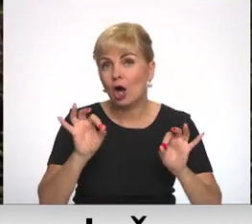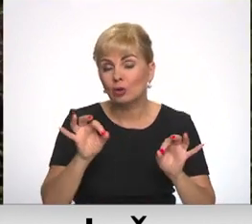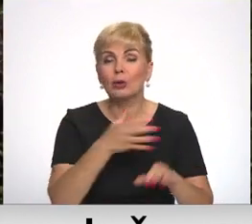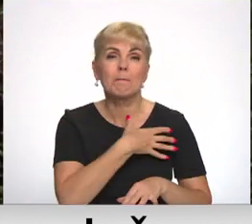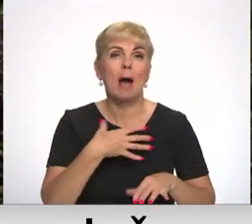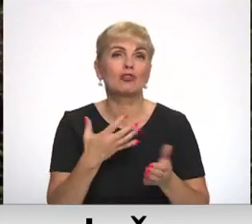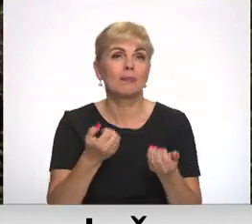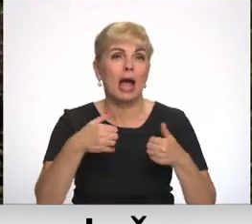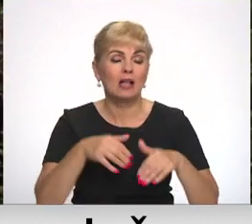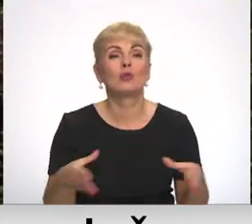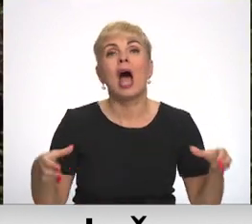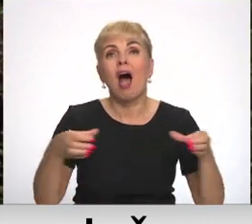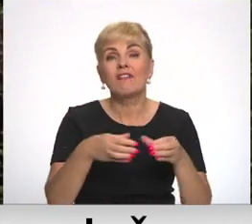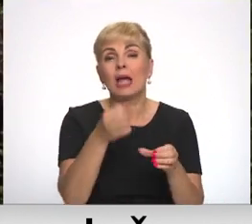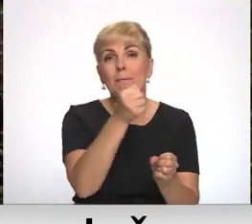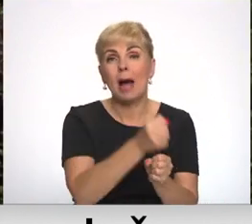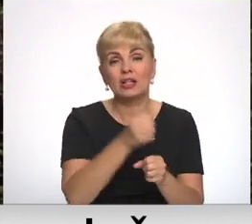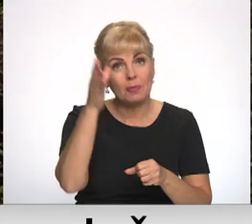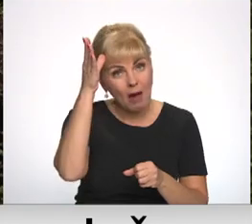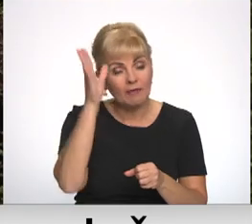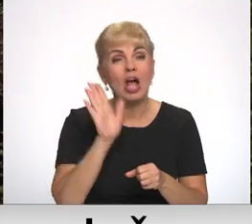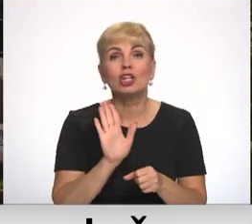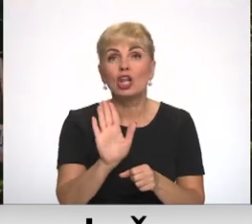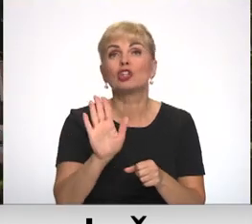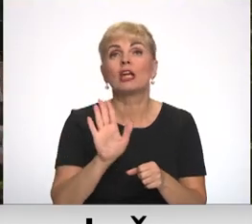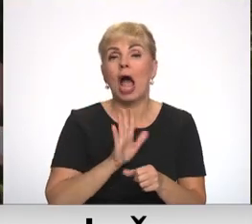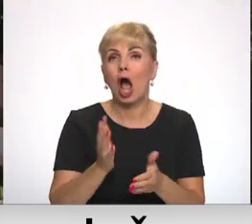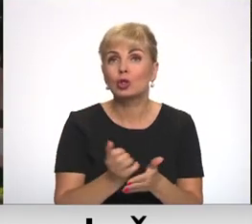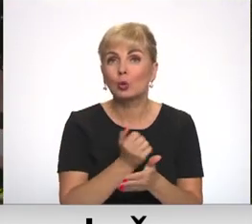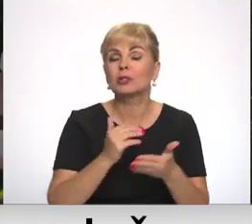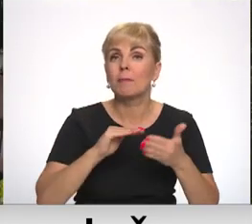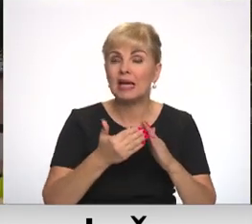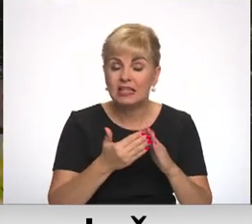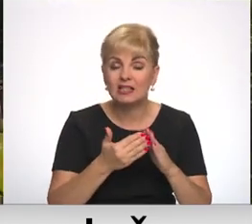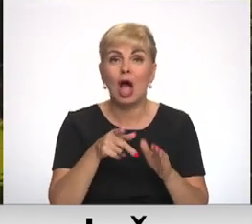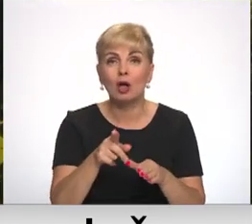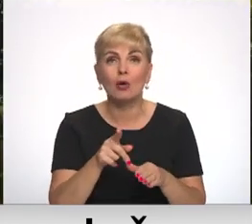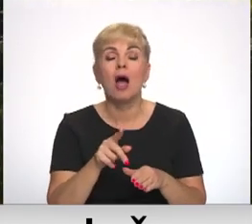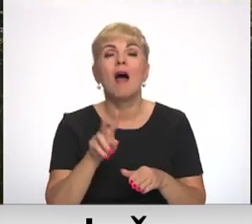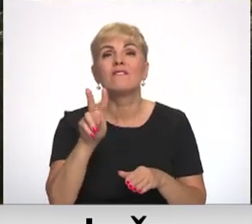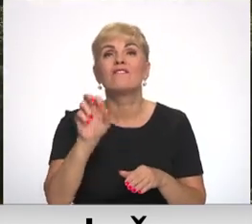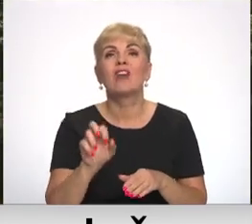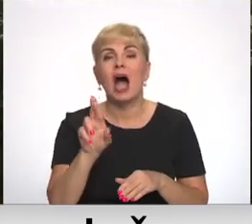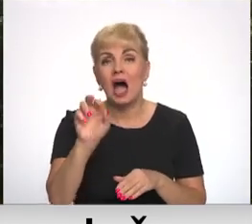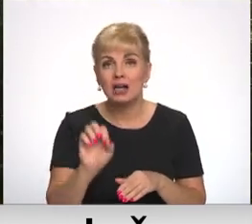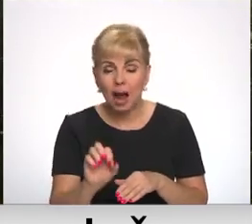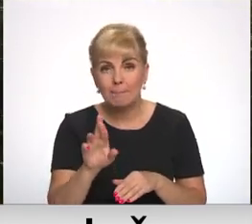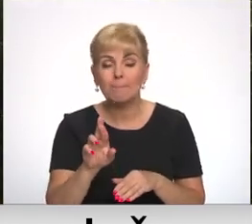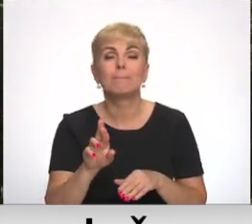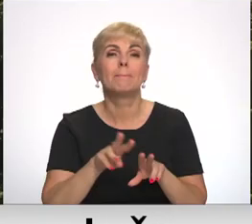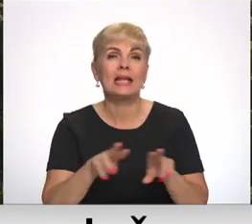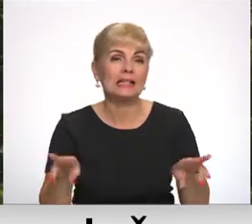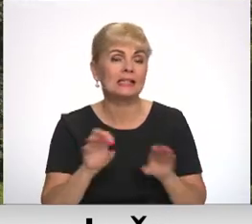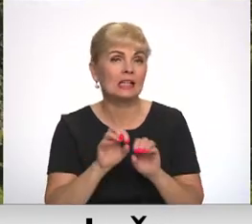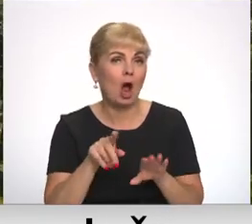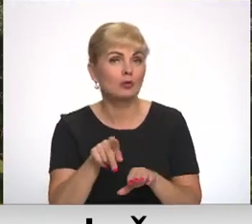pieņemts lēmums apvienot pagastu pārvaldes, kas ir tieši pie pilsētas. Kā RTV norāda Vides aizsardzības un reģionālās attīstības ministrijā,